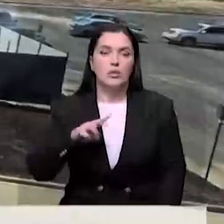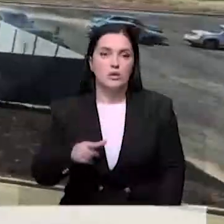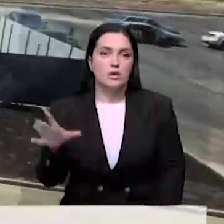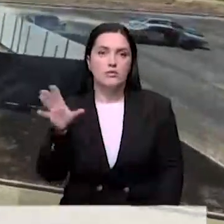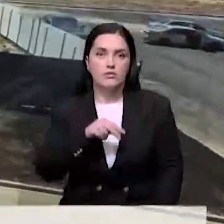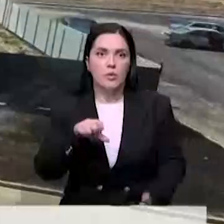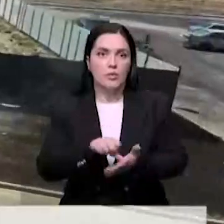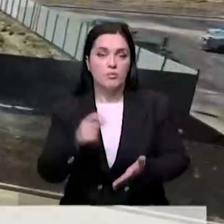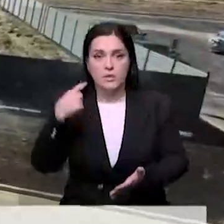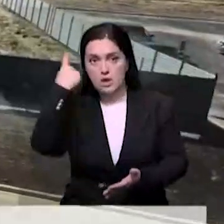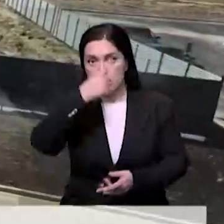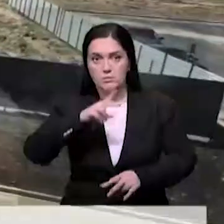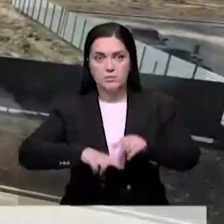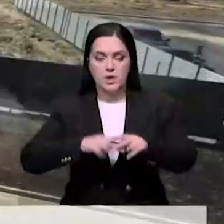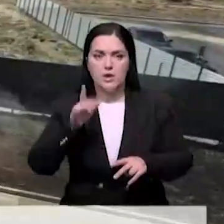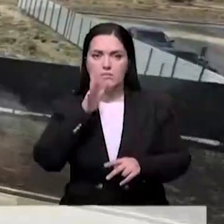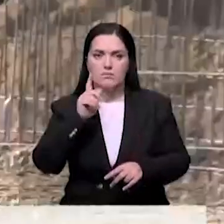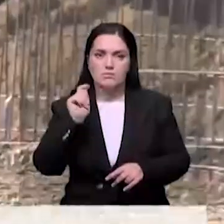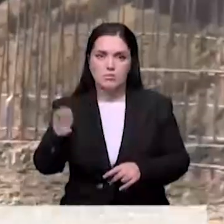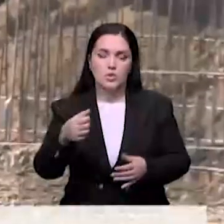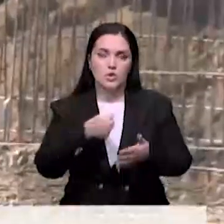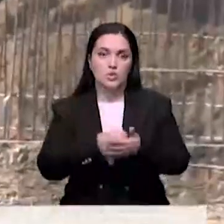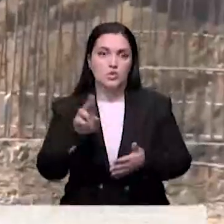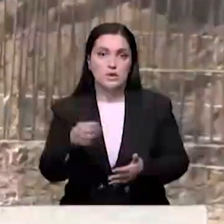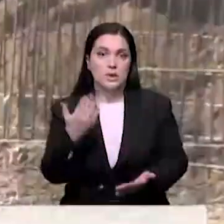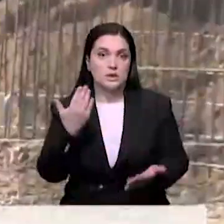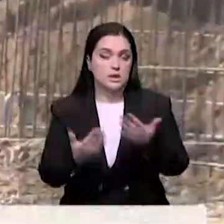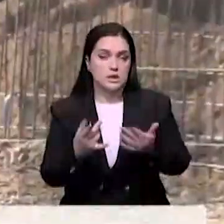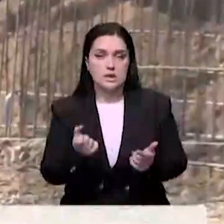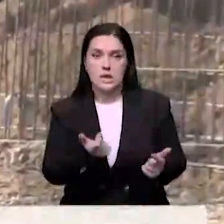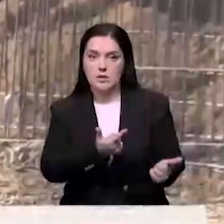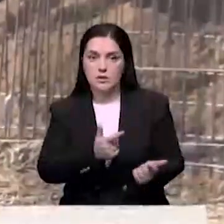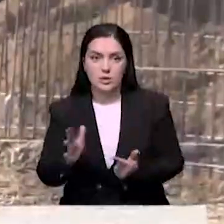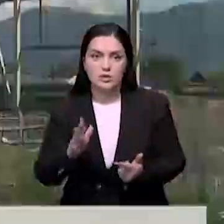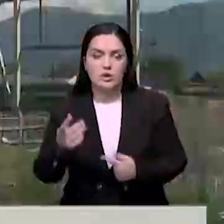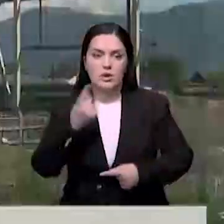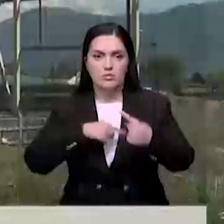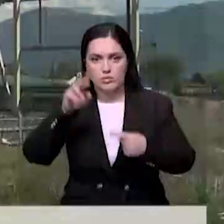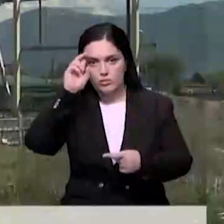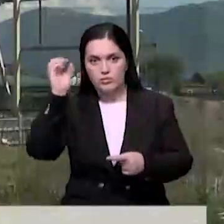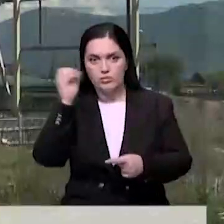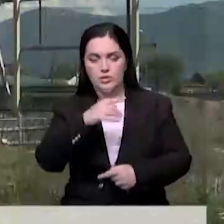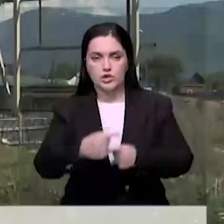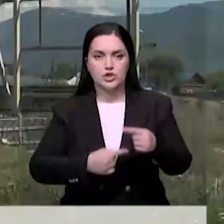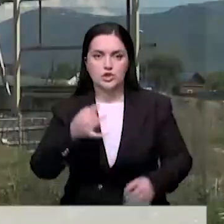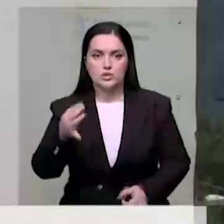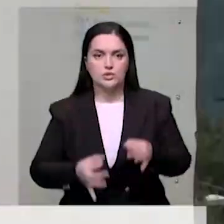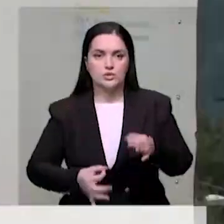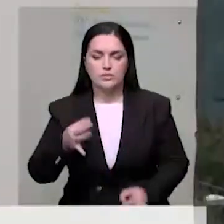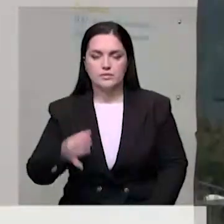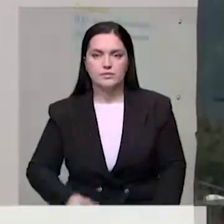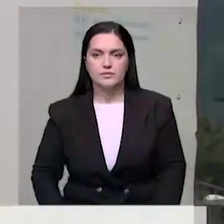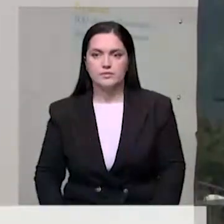один подрядчик. Ему продлили сроки до конца года. Если он не выполнит обязательства возвращать бюджетные деньги, придется через